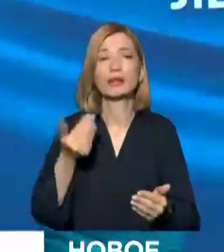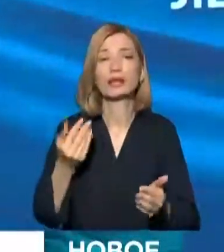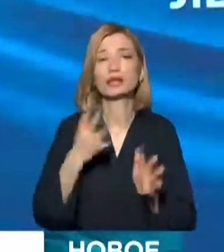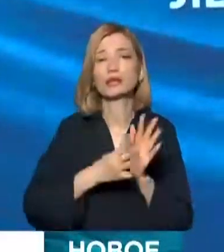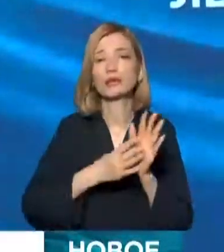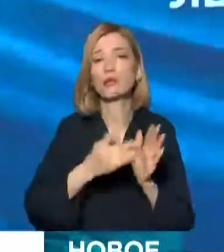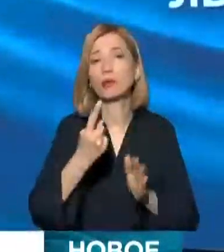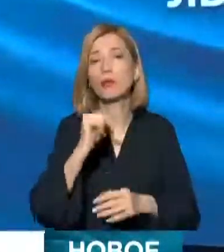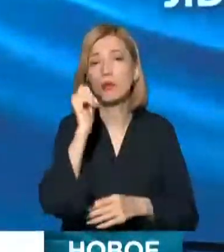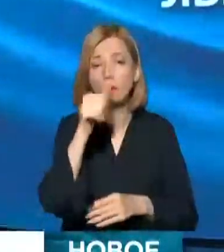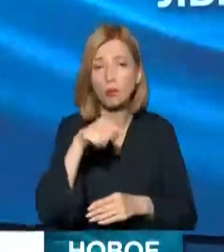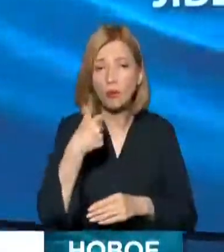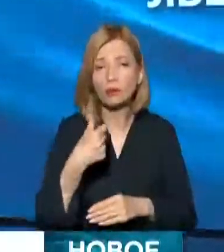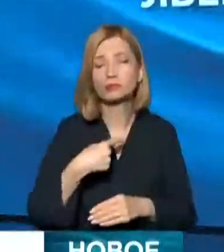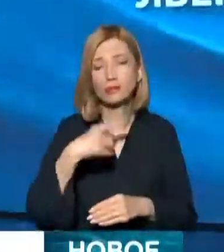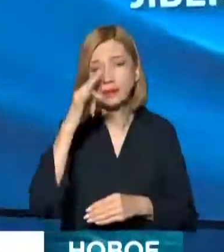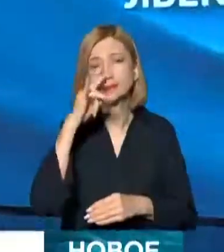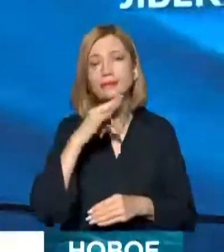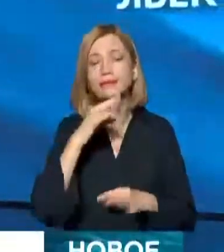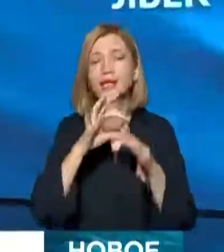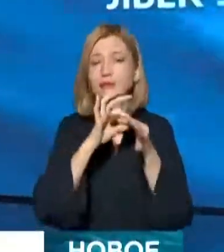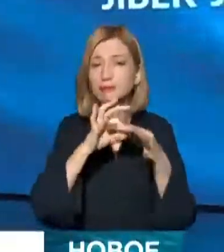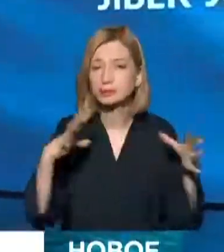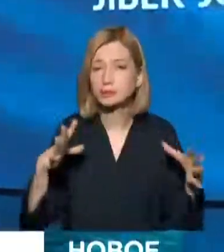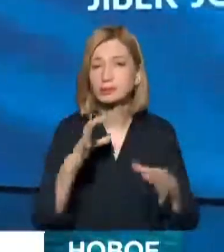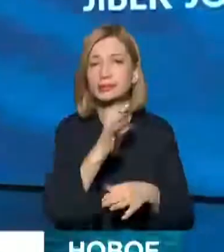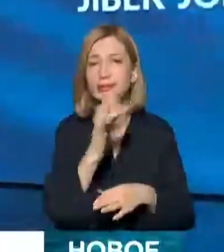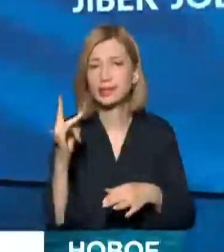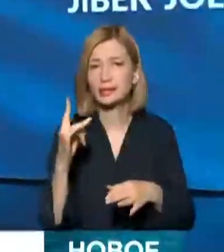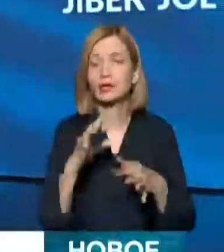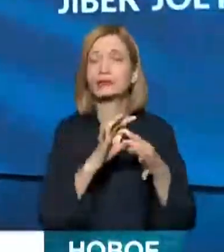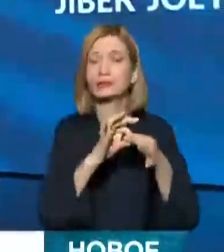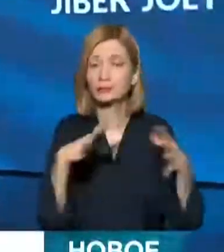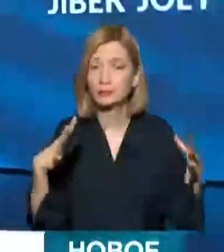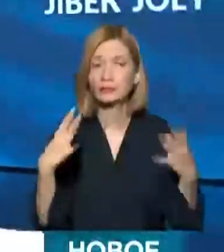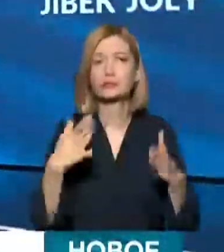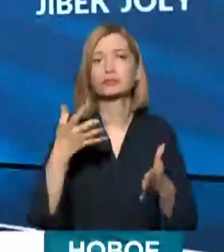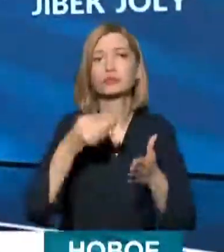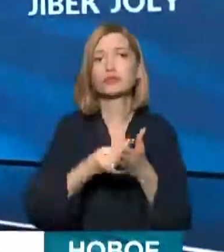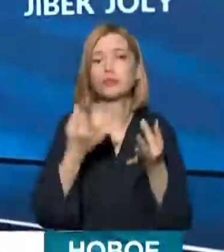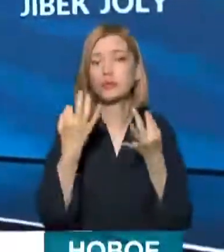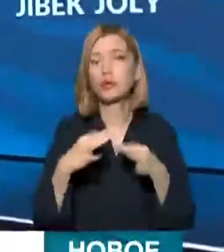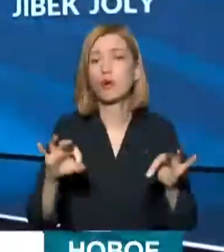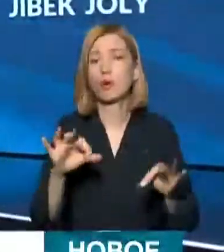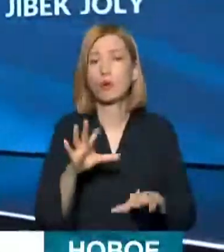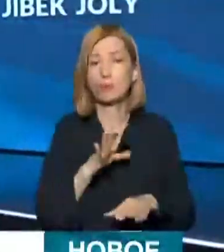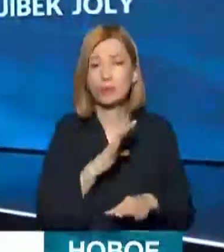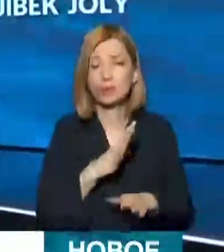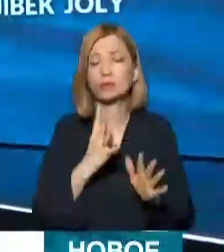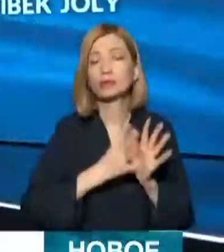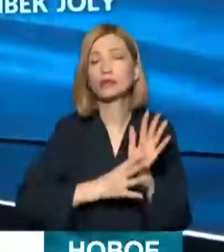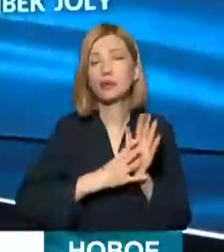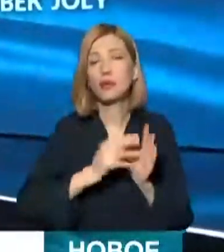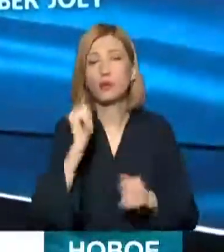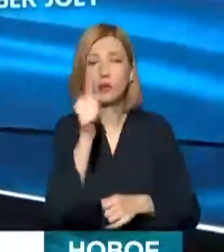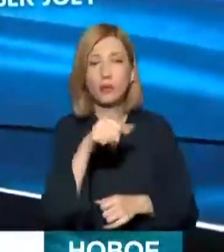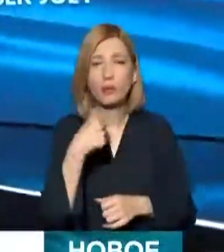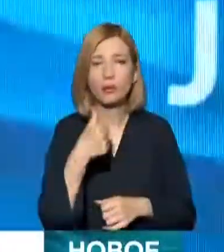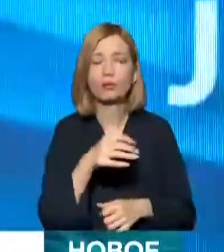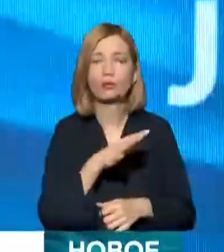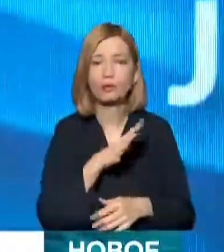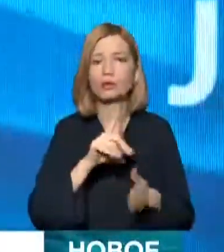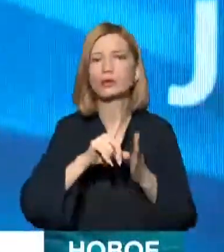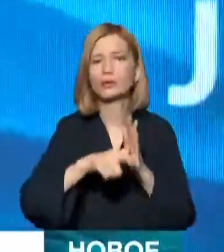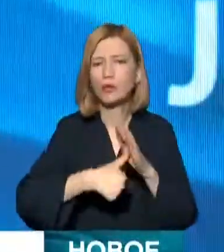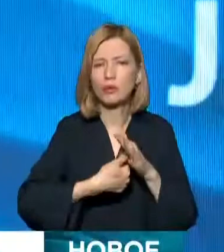год, когда мы получили свою независимость, в 90-е годы, если мы вспомним долгие